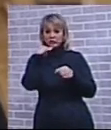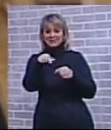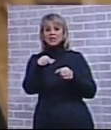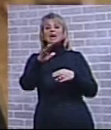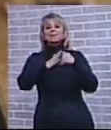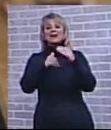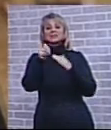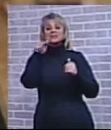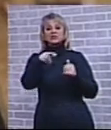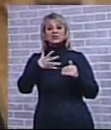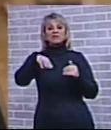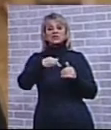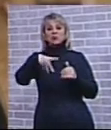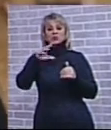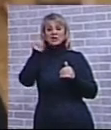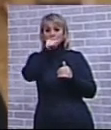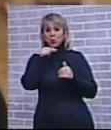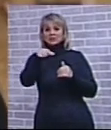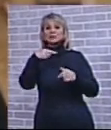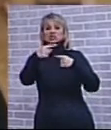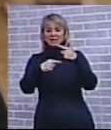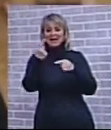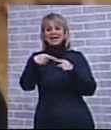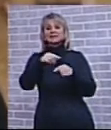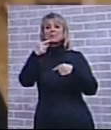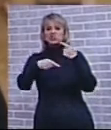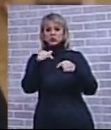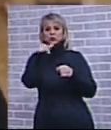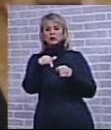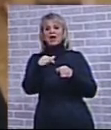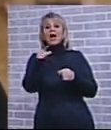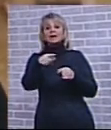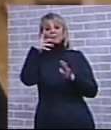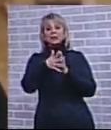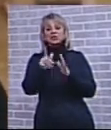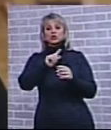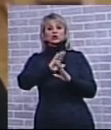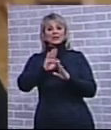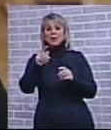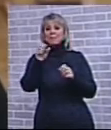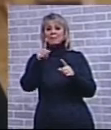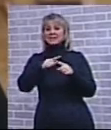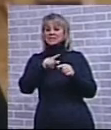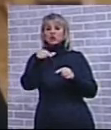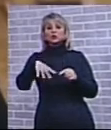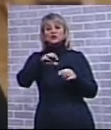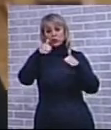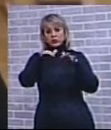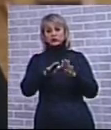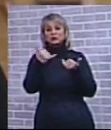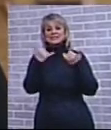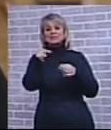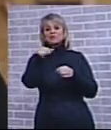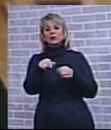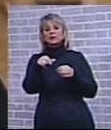И практически весь прошлый год шла эта процедура. Она, понятно, что не быстрая, но все решено.